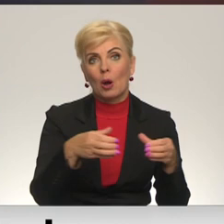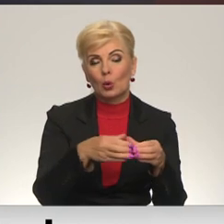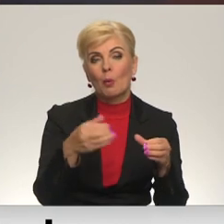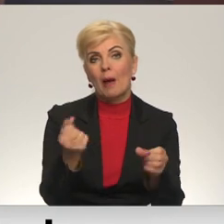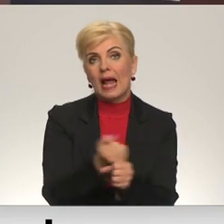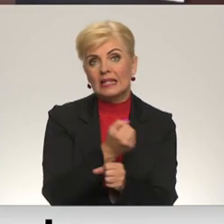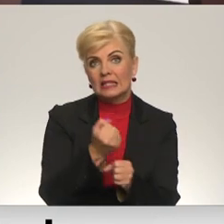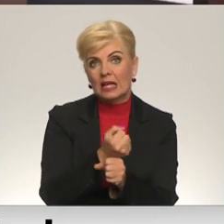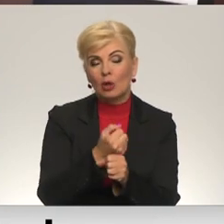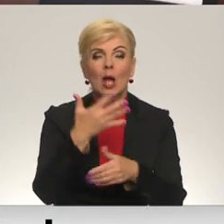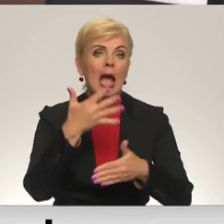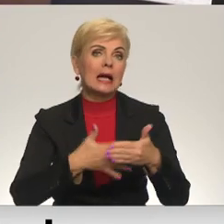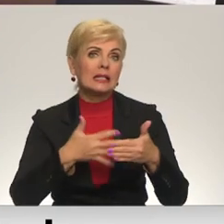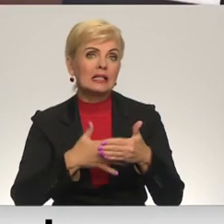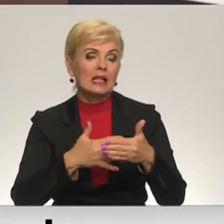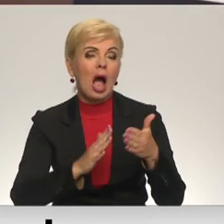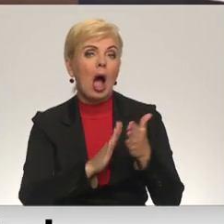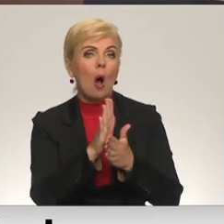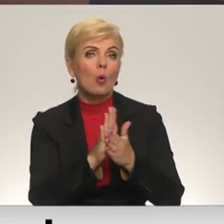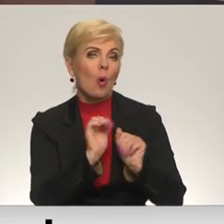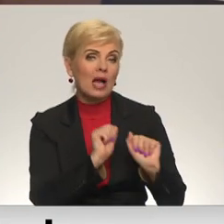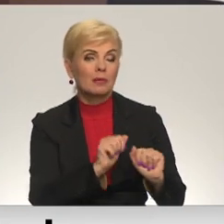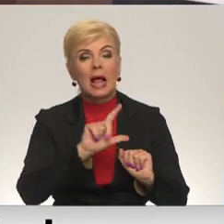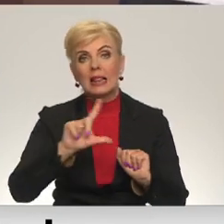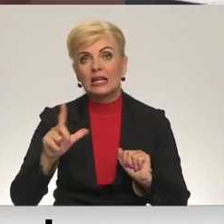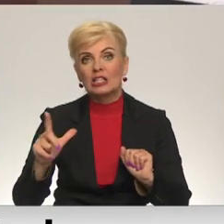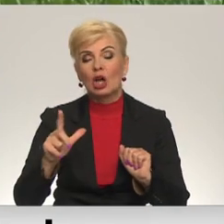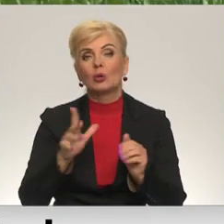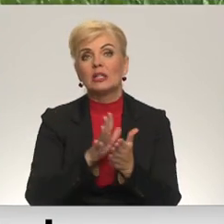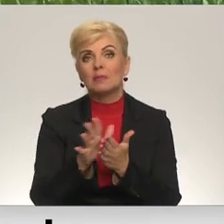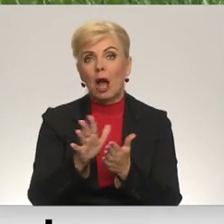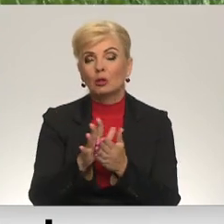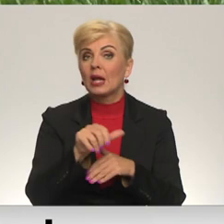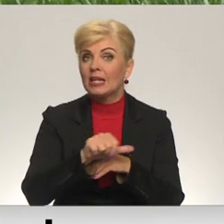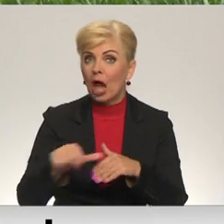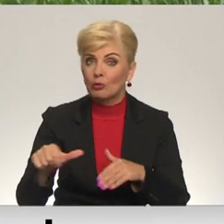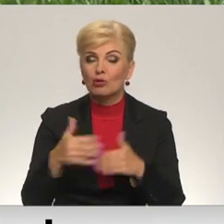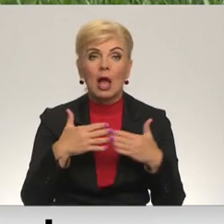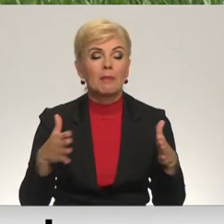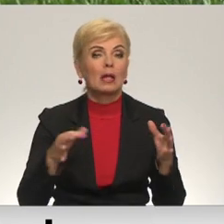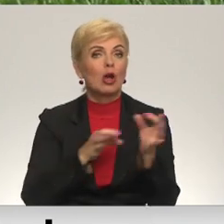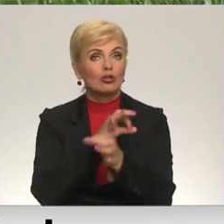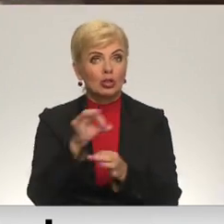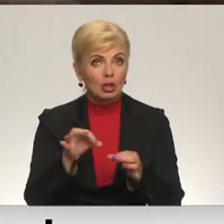izstrādājusi iespējamos risinājumus augu aizsardzības līdzekļu izmantošanas ierobežošanai, par ko plašāk